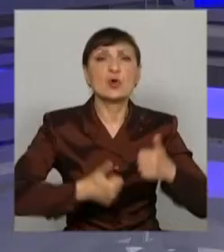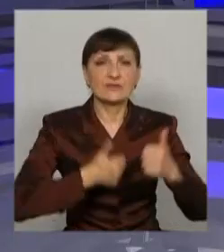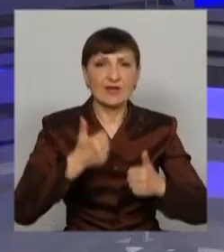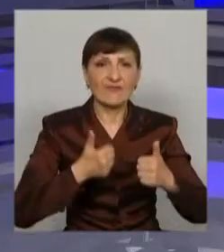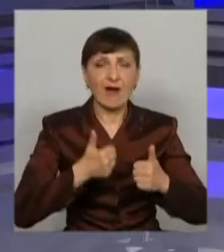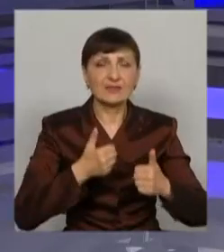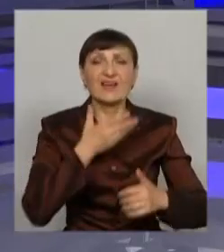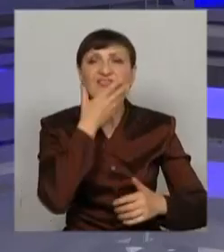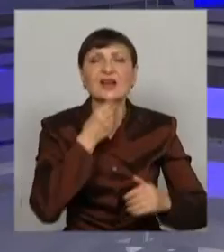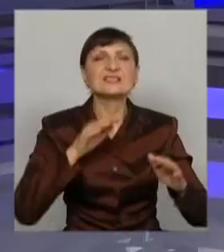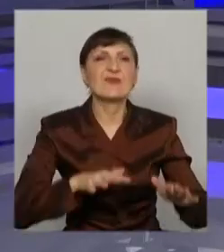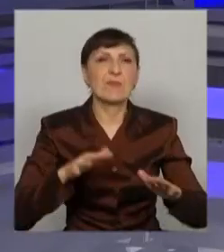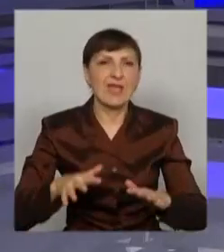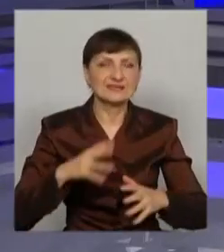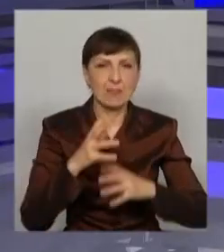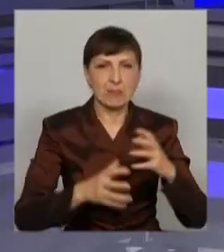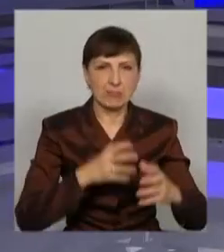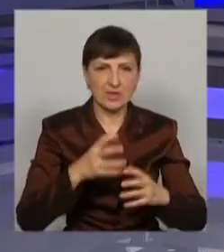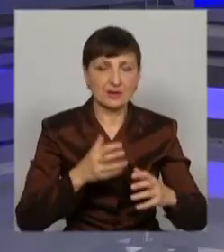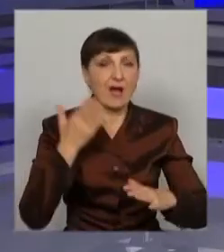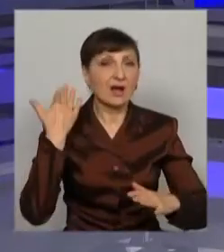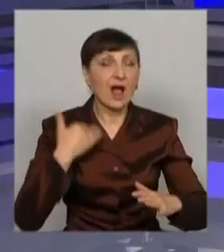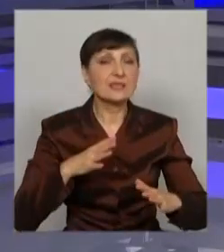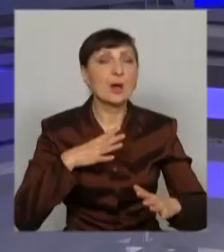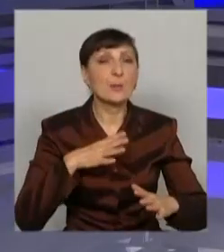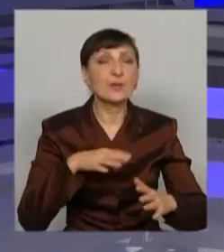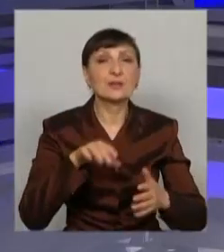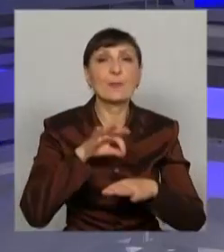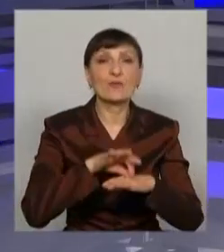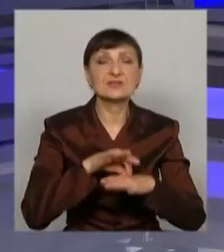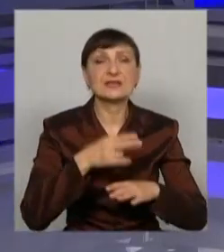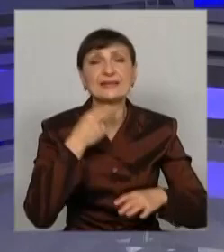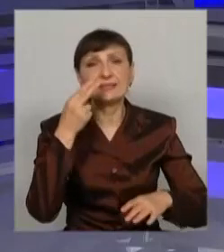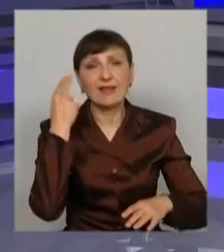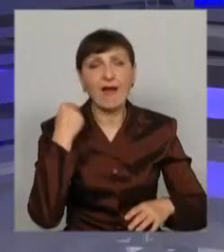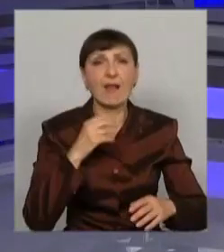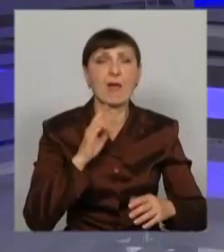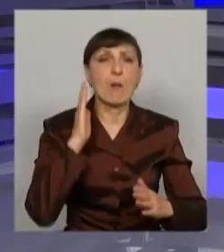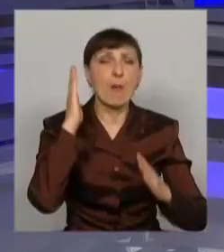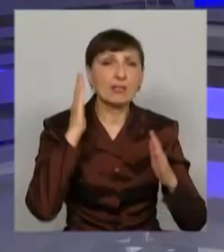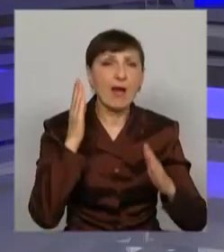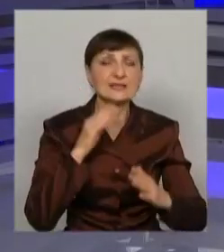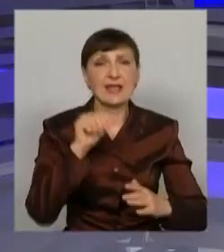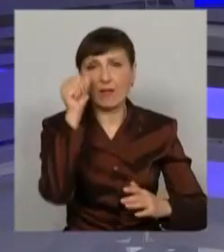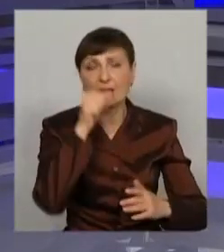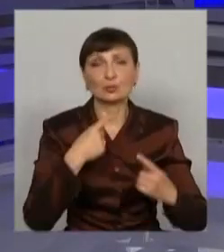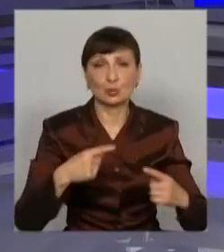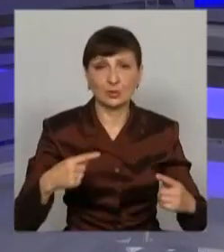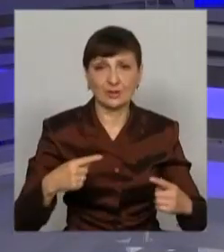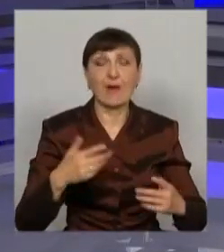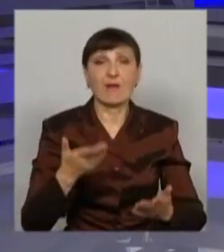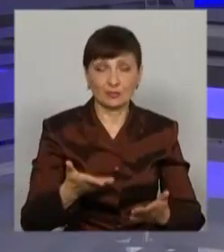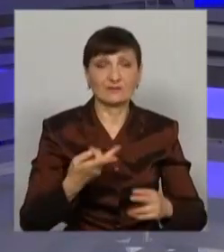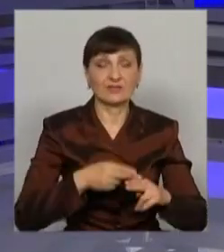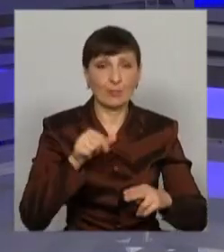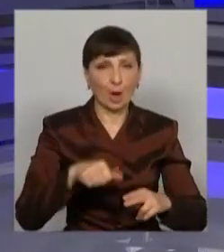проходит в самых красивых уголках мира. Ранее старты проводились в Италии, Малайзии, Греции и других странах. Рустам Аралбаев